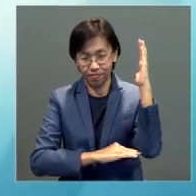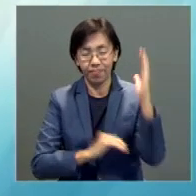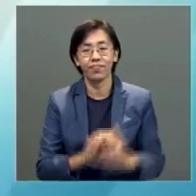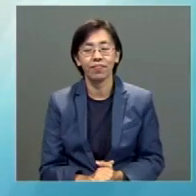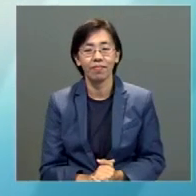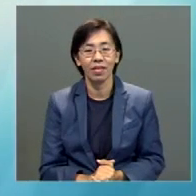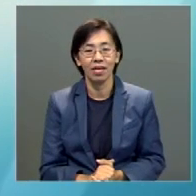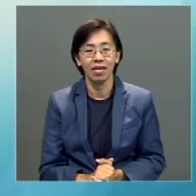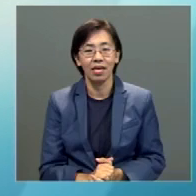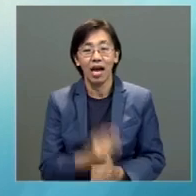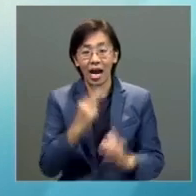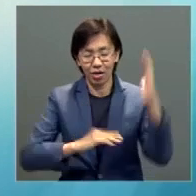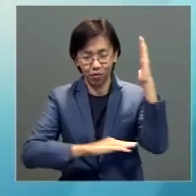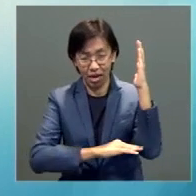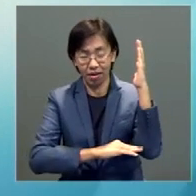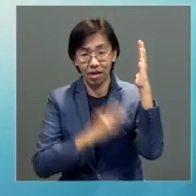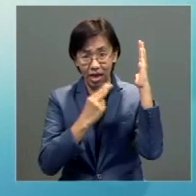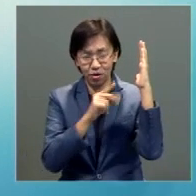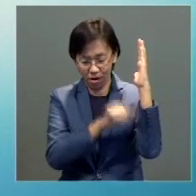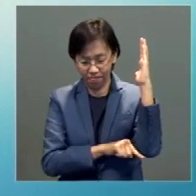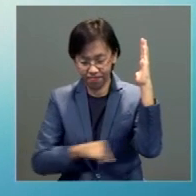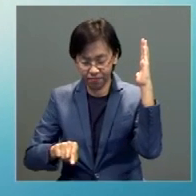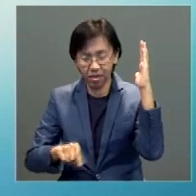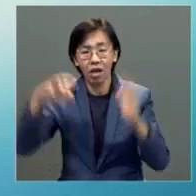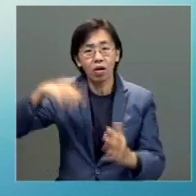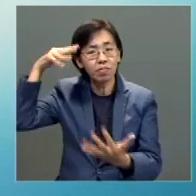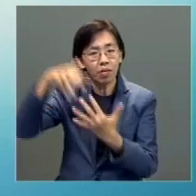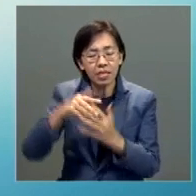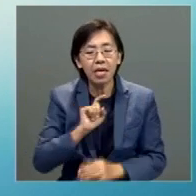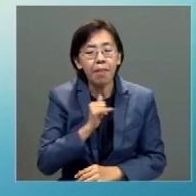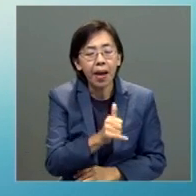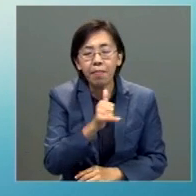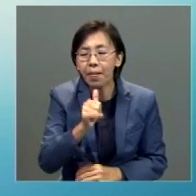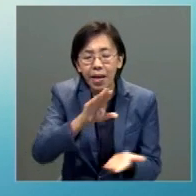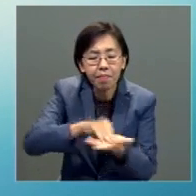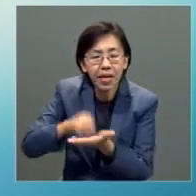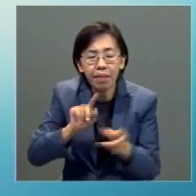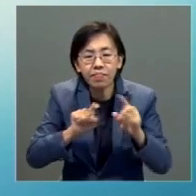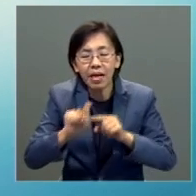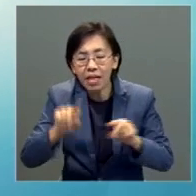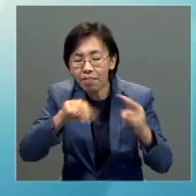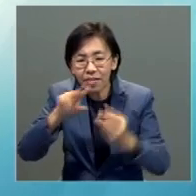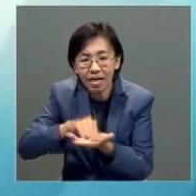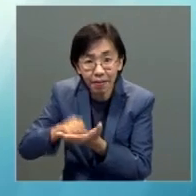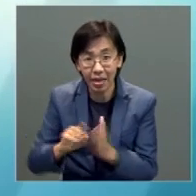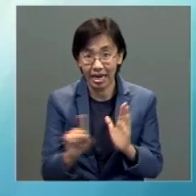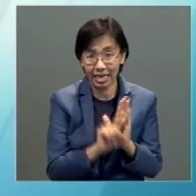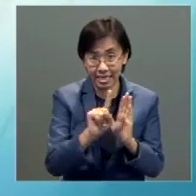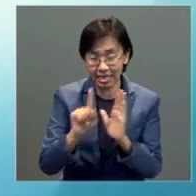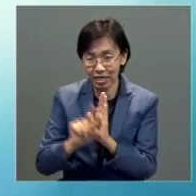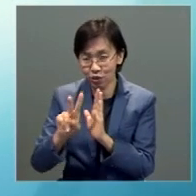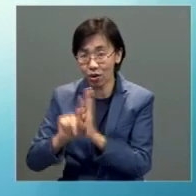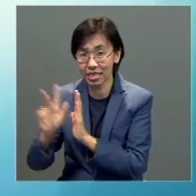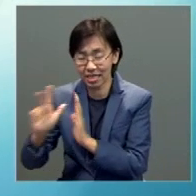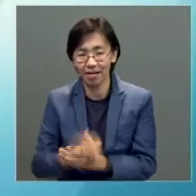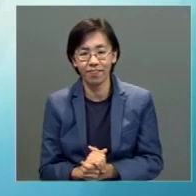นช่วงไทม์ไลน์นะครับที่ทางกรมสุขภาพจิตเข้าไปสำรวจมีการสำรวจครั้งที่1 2 3นะครับ1ตั้